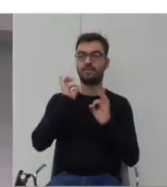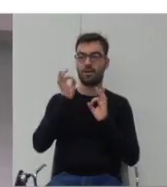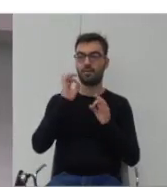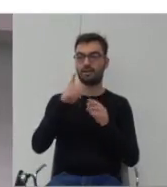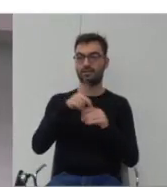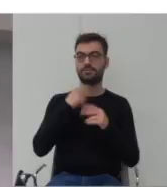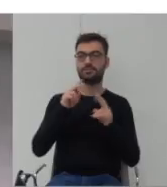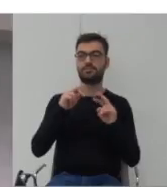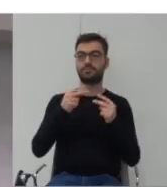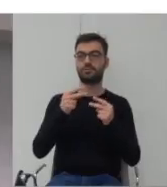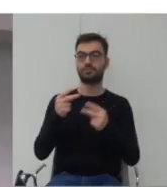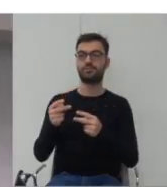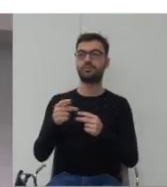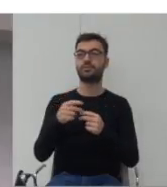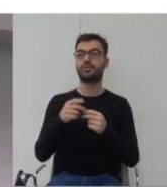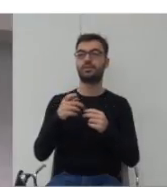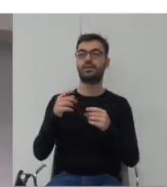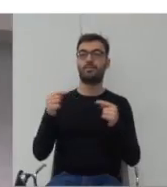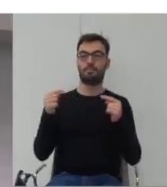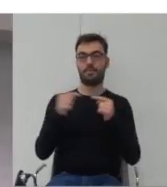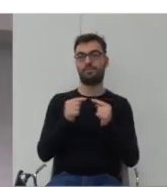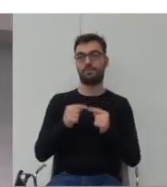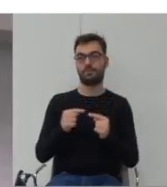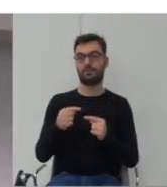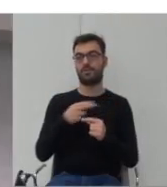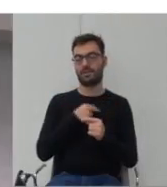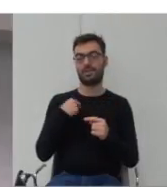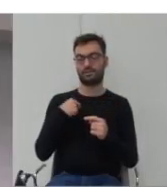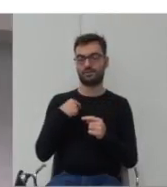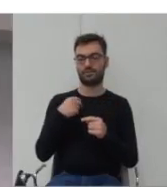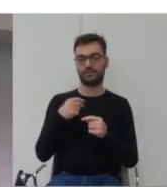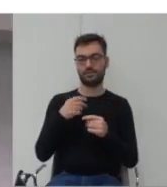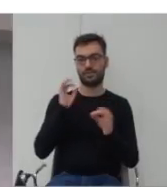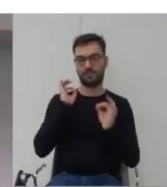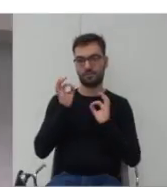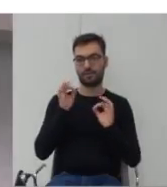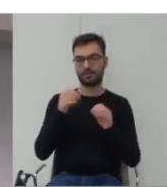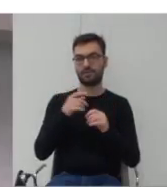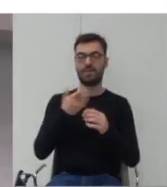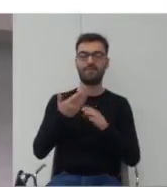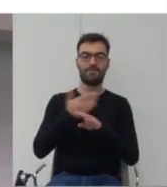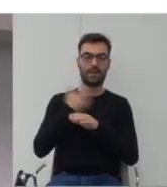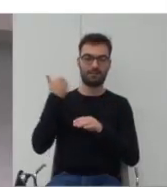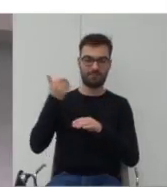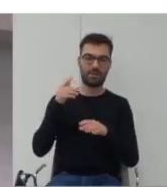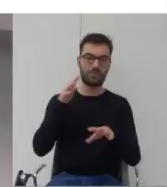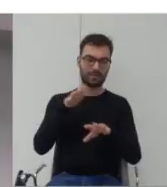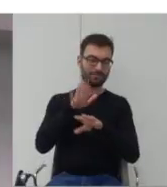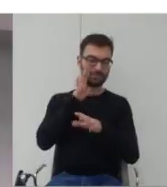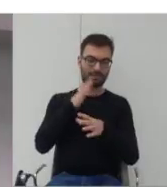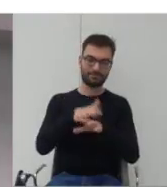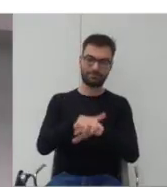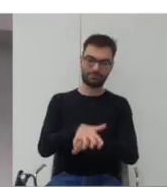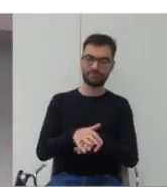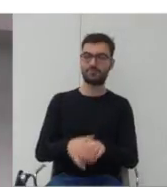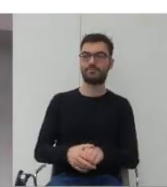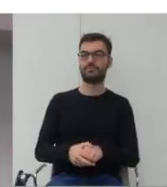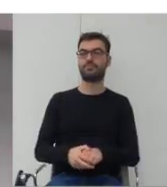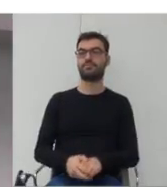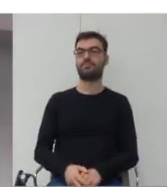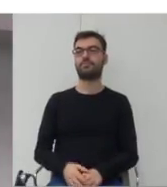które Państwo przekazali, pokrywają się z naszymi wnioskami, chociaż wnioskami jak najbardziej dla nas, bezpośrednio dla